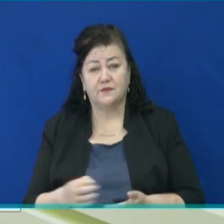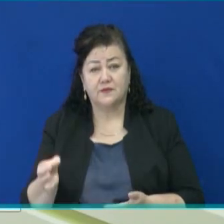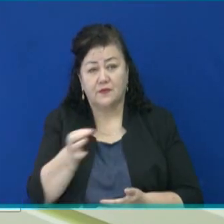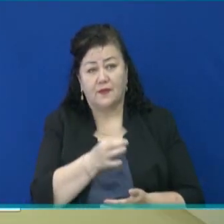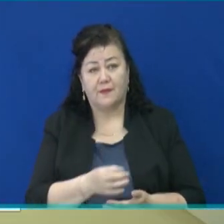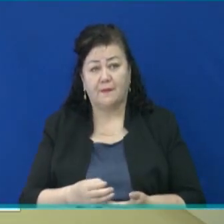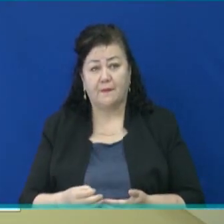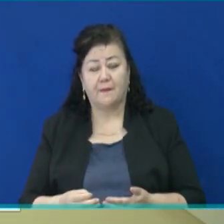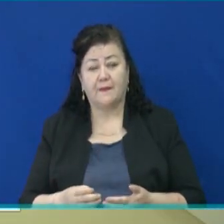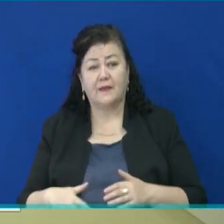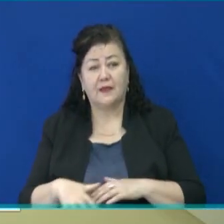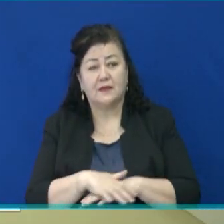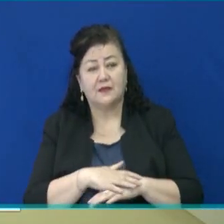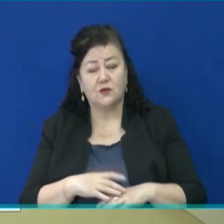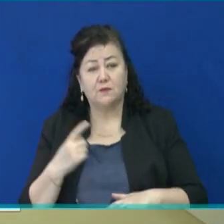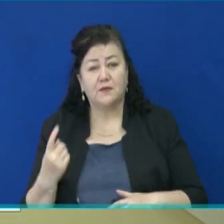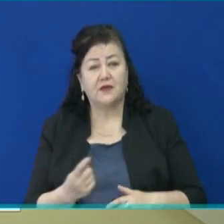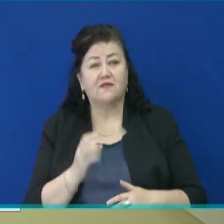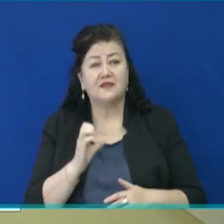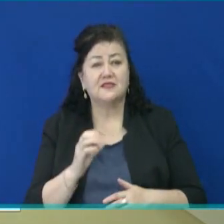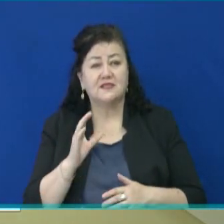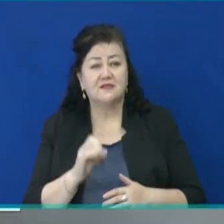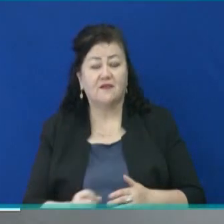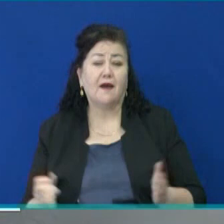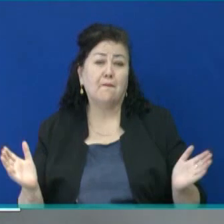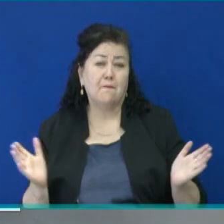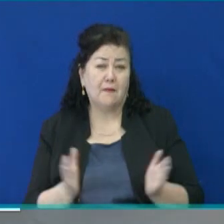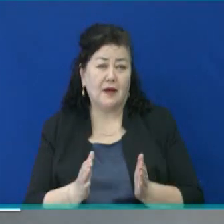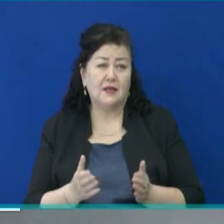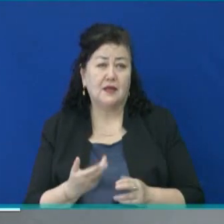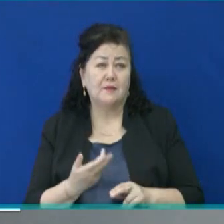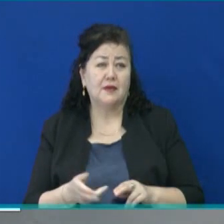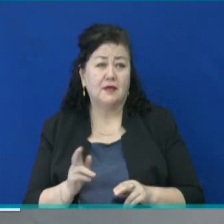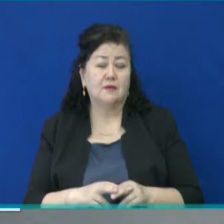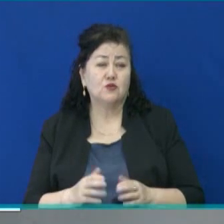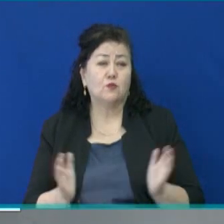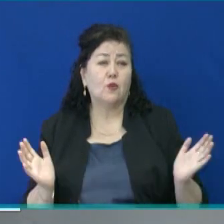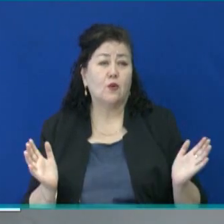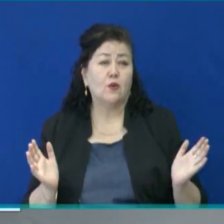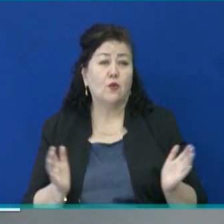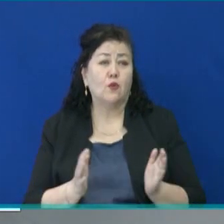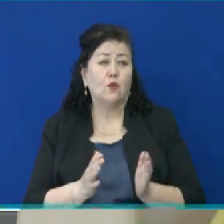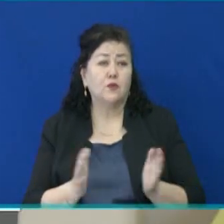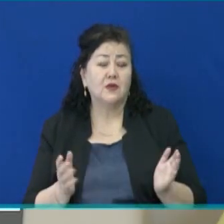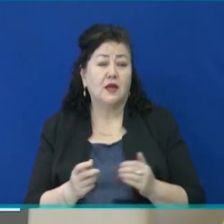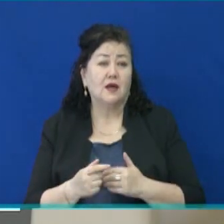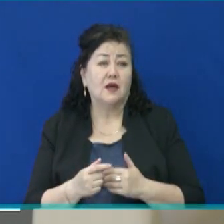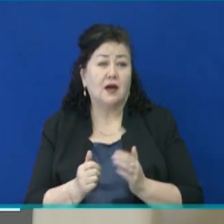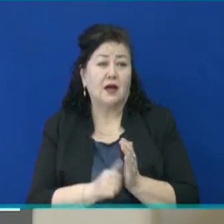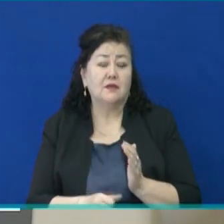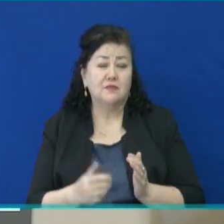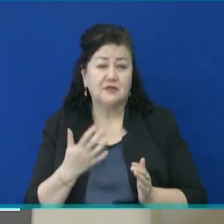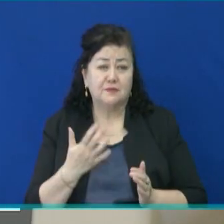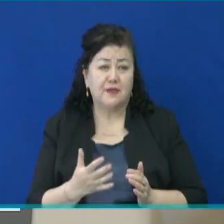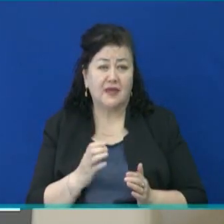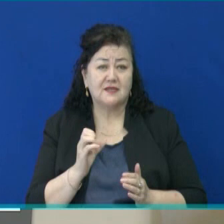Облыста халыққа алғашқа медициналық көмек көрсететін емханалар саны тапшы. Бұл олқылықты жою мақсатында аймақта 65 емхана салу жоспарланған.